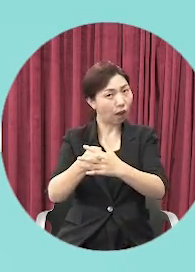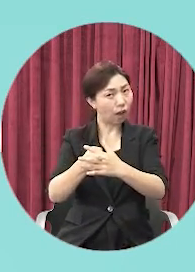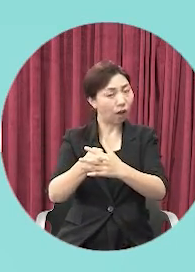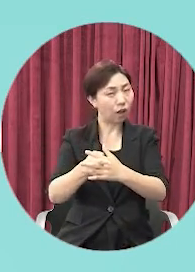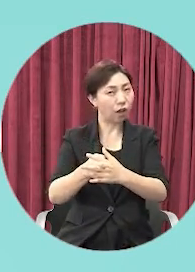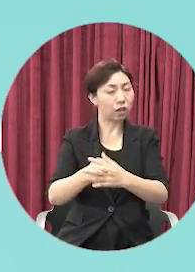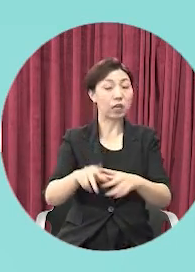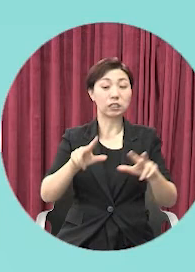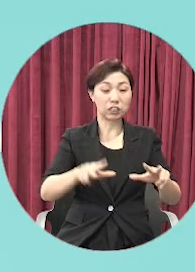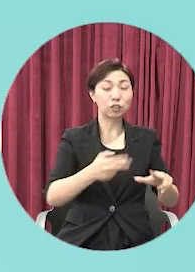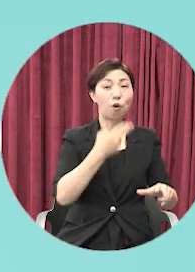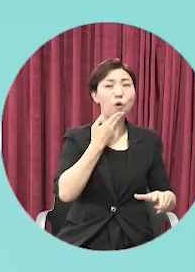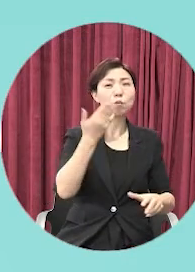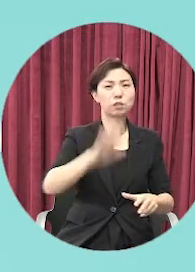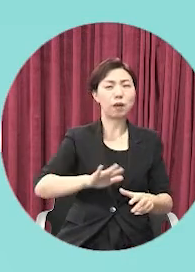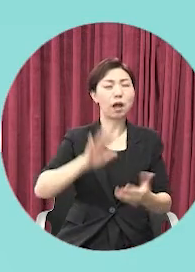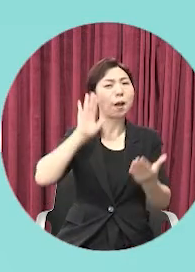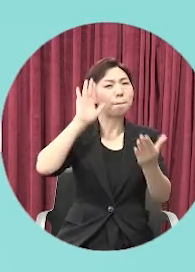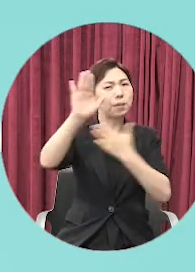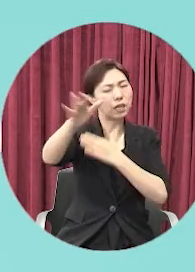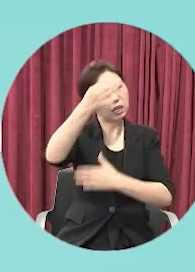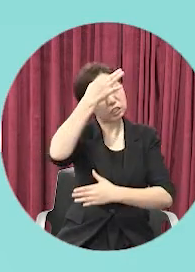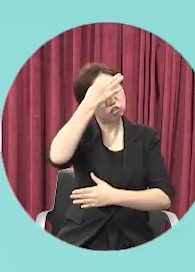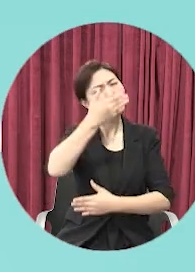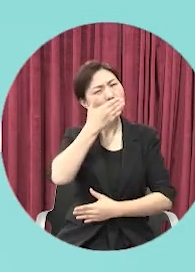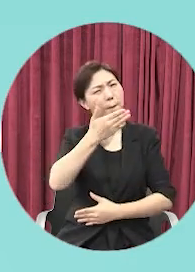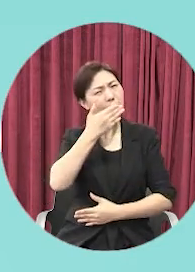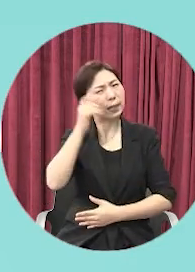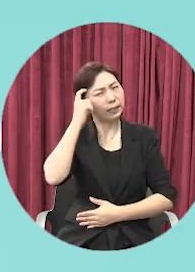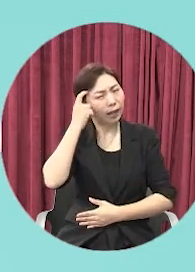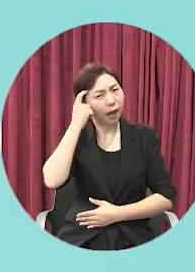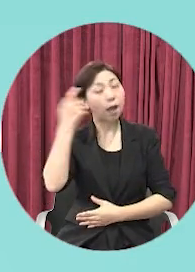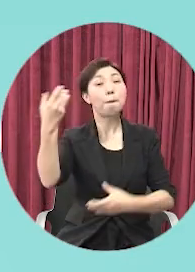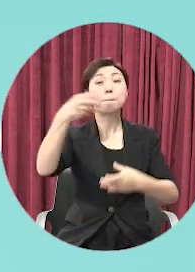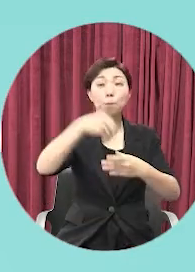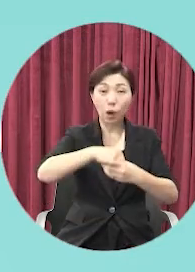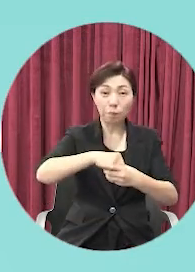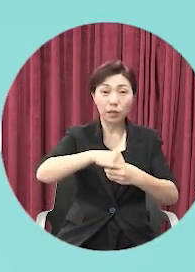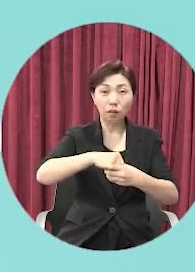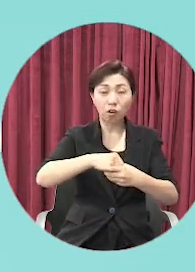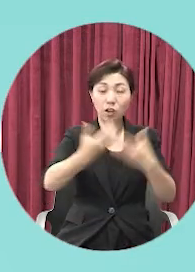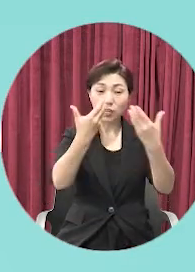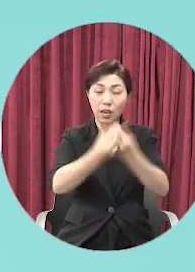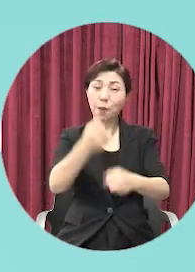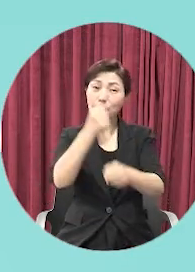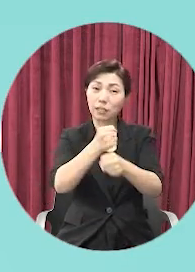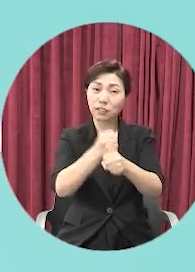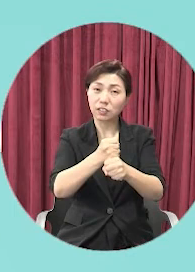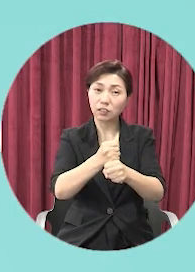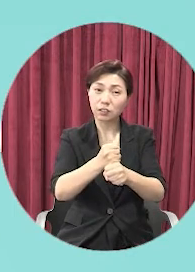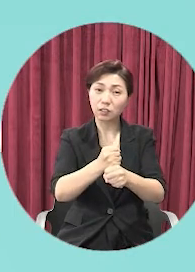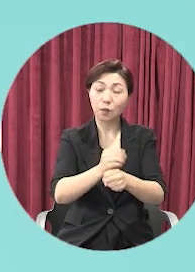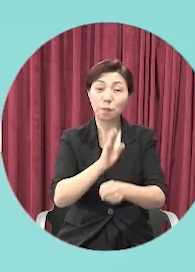같이 거기에 이제 접목했는지 혹시 어떤 것들을 기술에 기반을 두셨는지요?